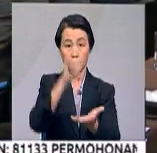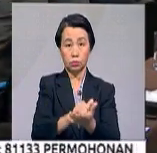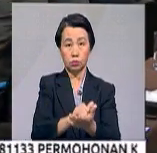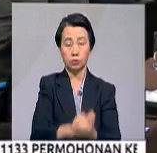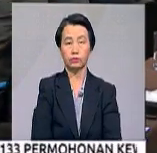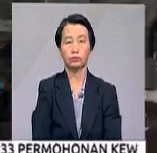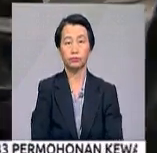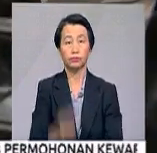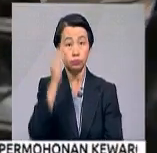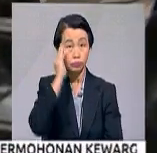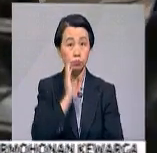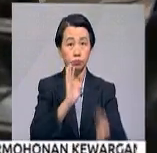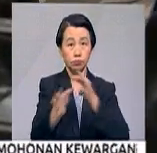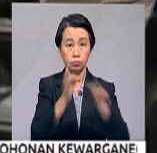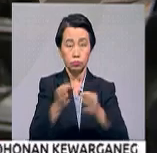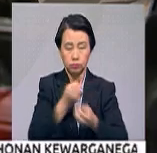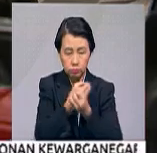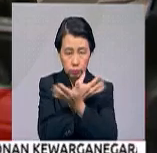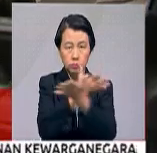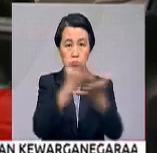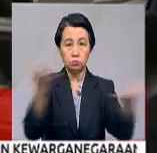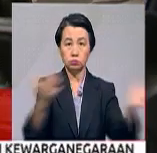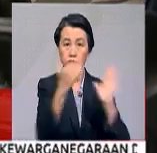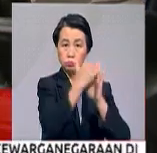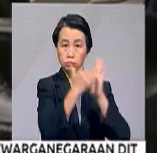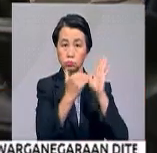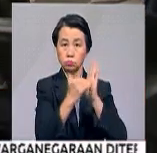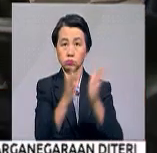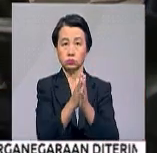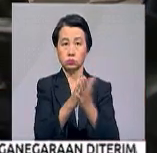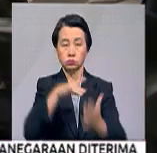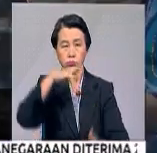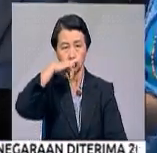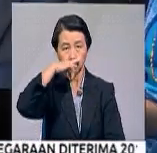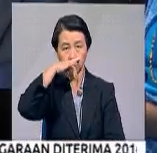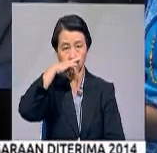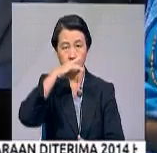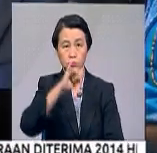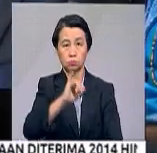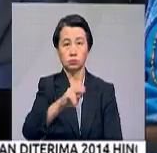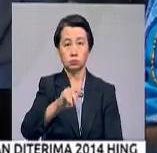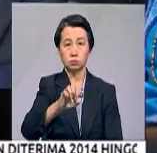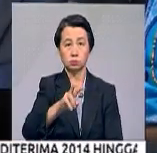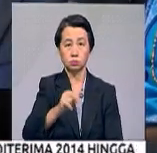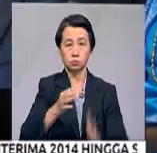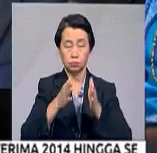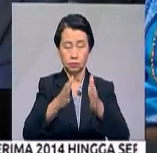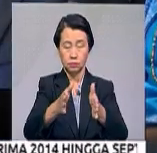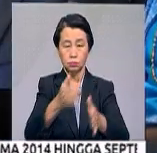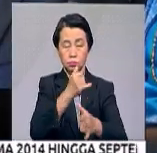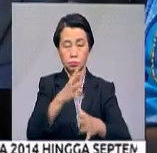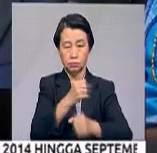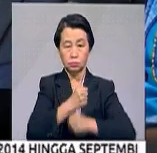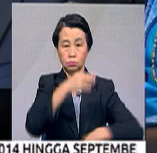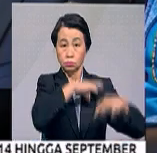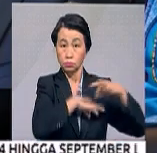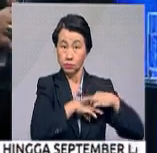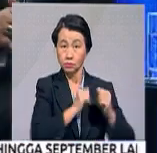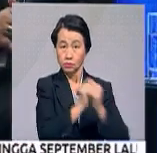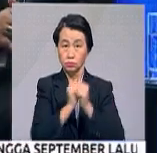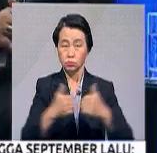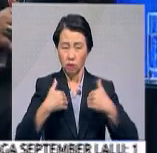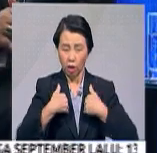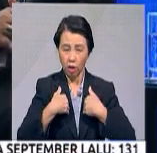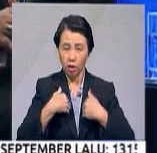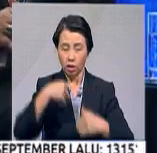Beliau mengulas mengenai penyebaran kandungan komik inisiatif jalur dan jalan meraih manfaat bersama yang didakwa